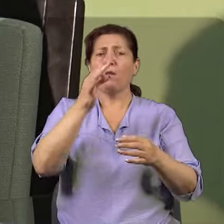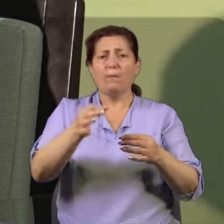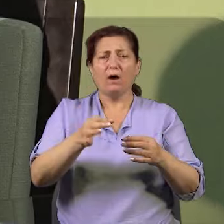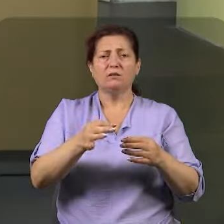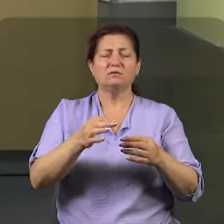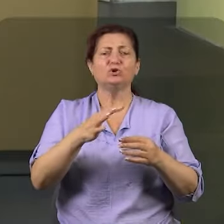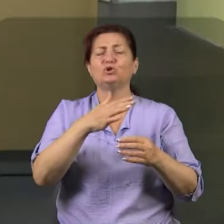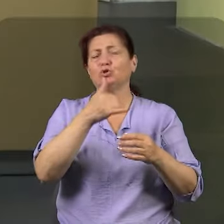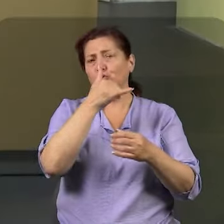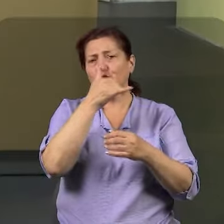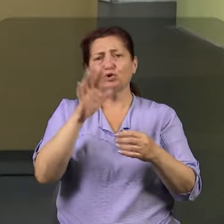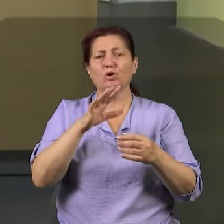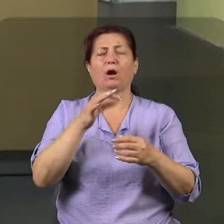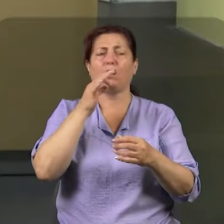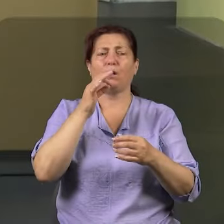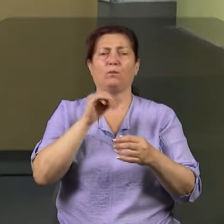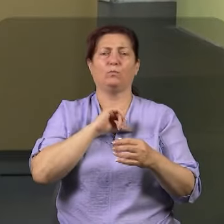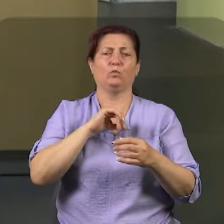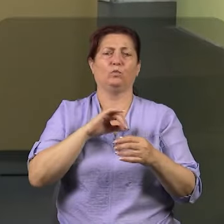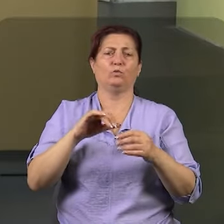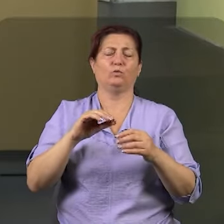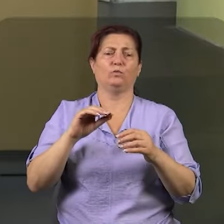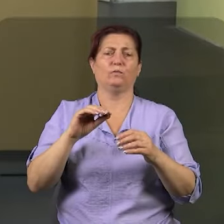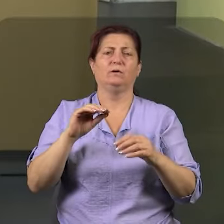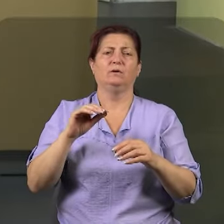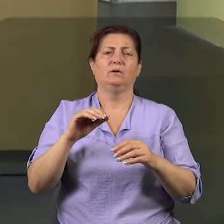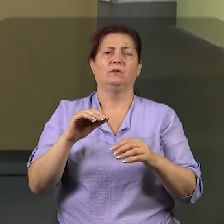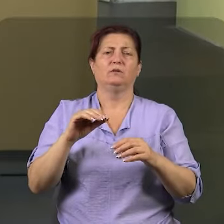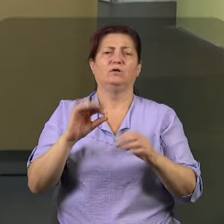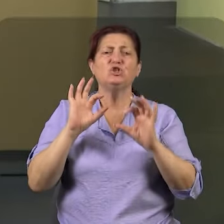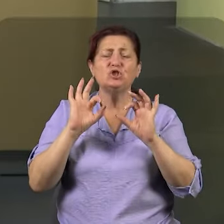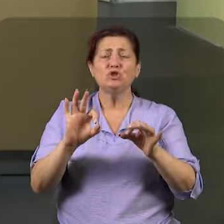կարողանում ձևակերպել այդ գիտական